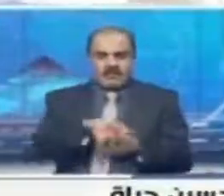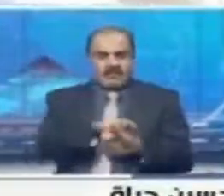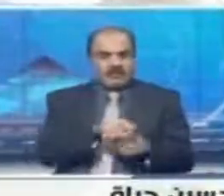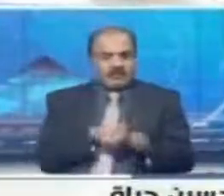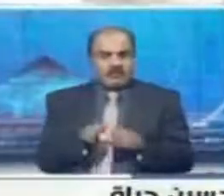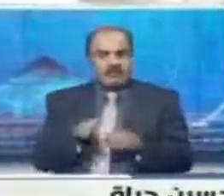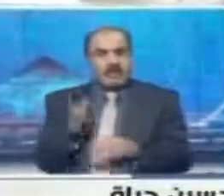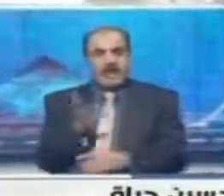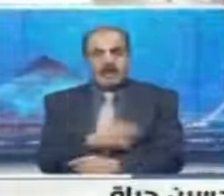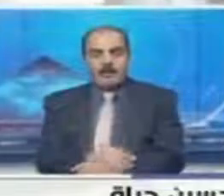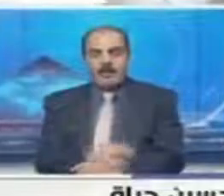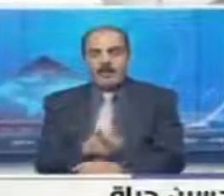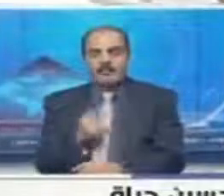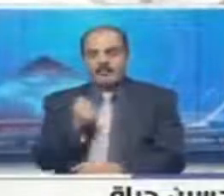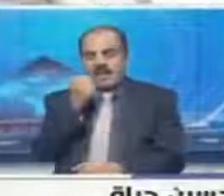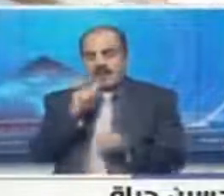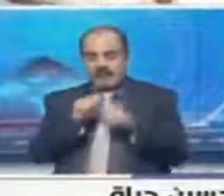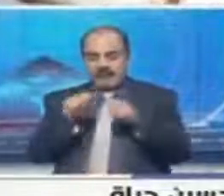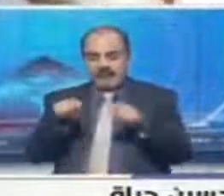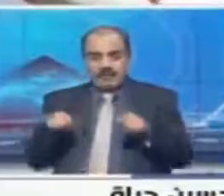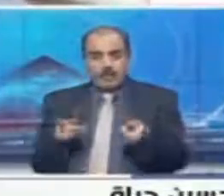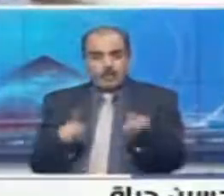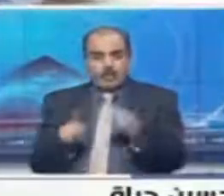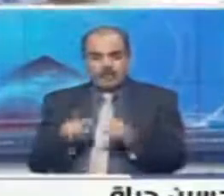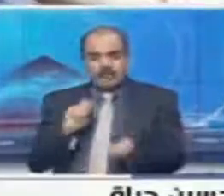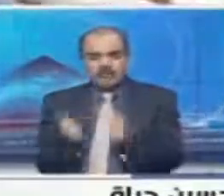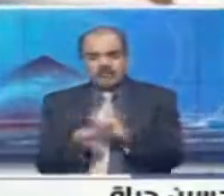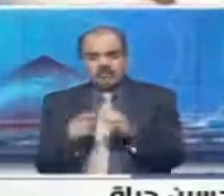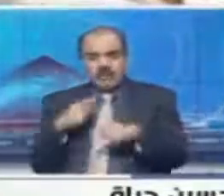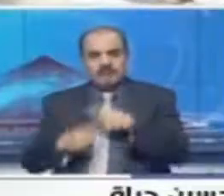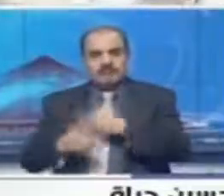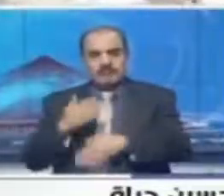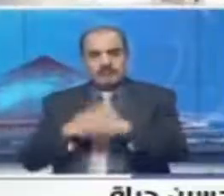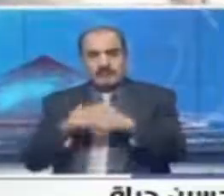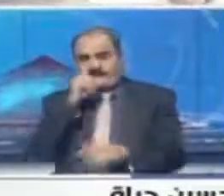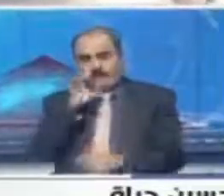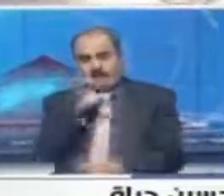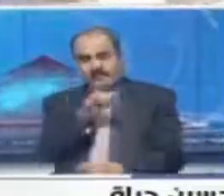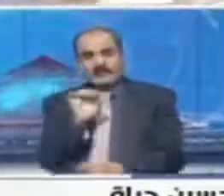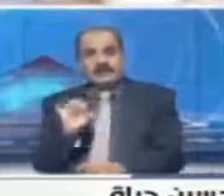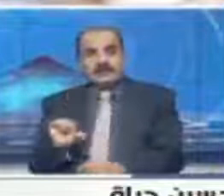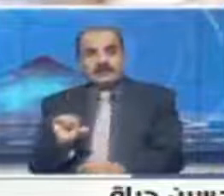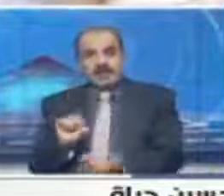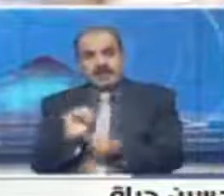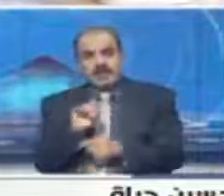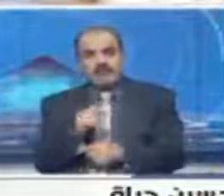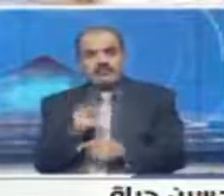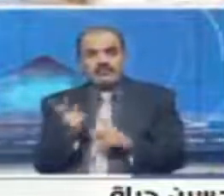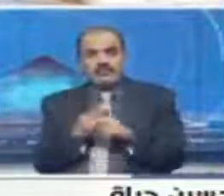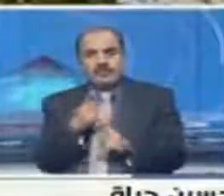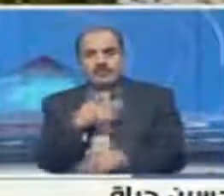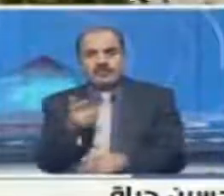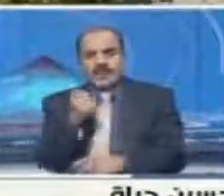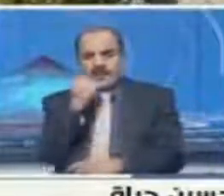بطاقة تصل إلى 20,000 متر مكعب في اليوم لتخدم المحطة 9 قرى ويستفيد منها 200,000